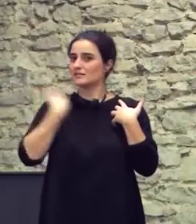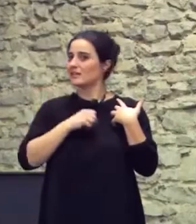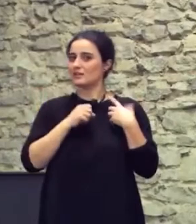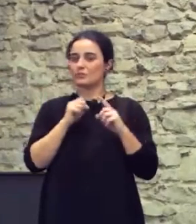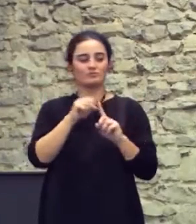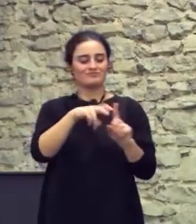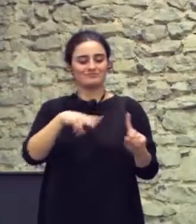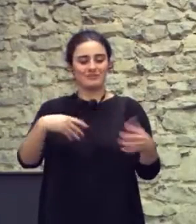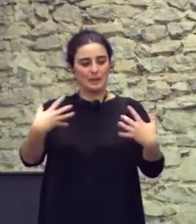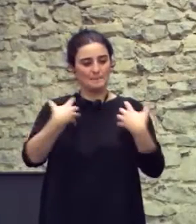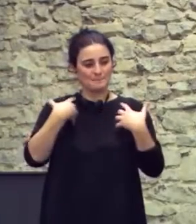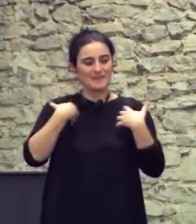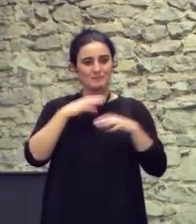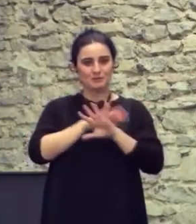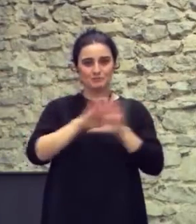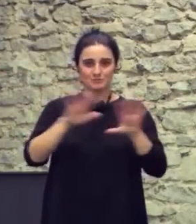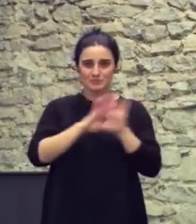sortzen delako,